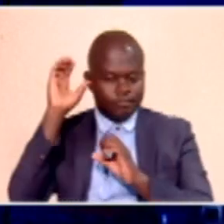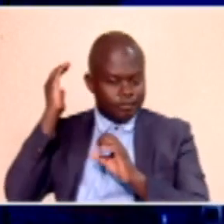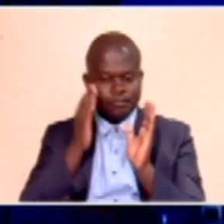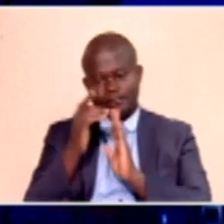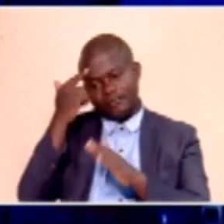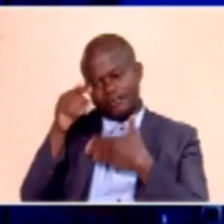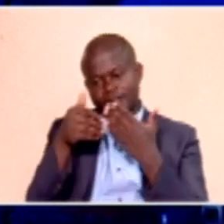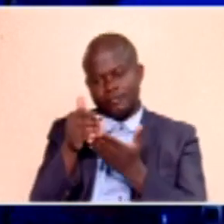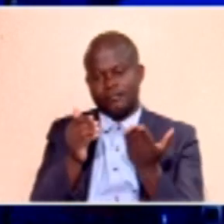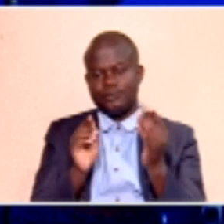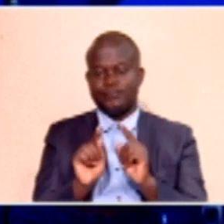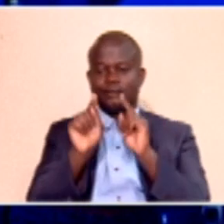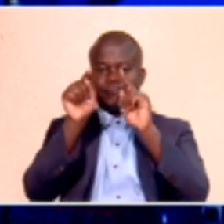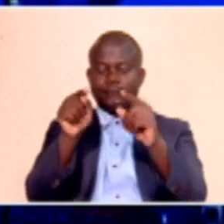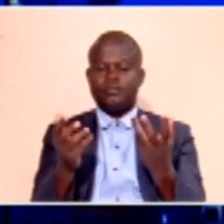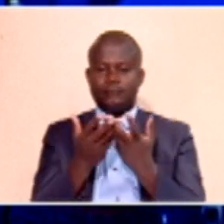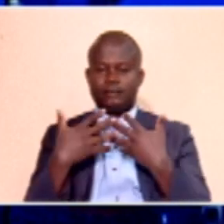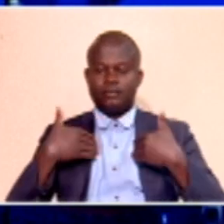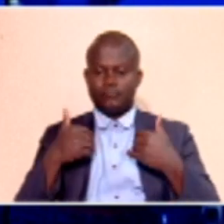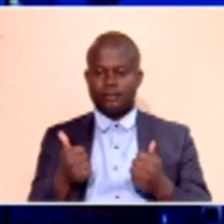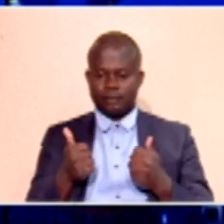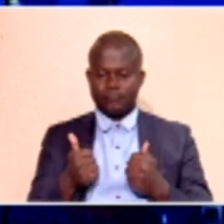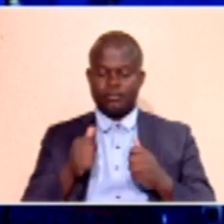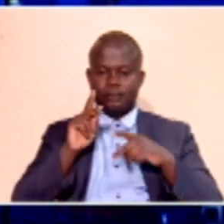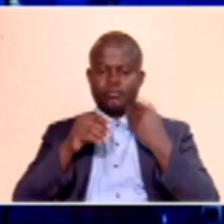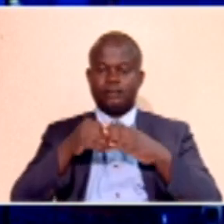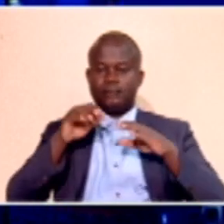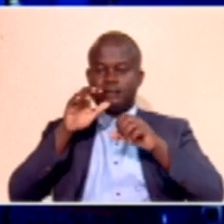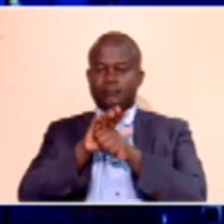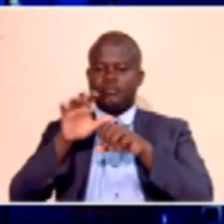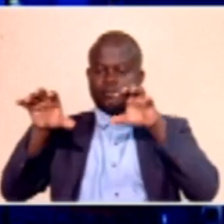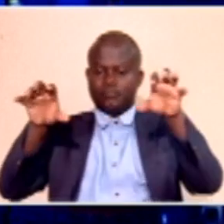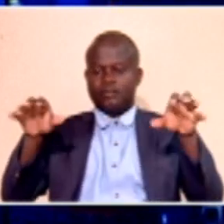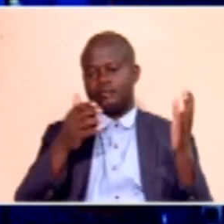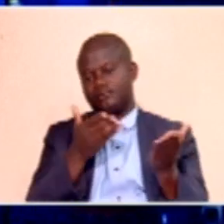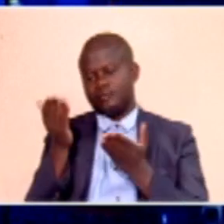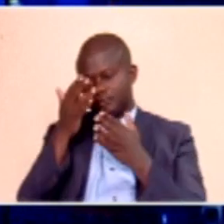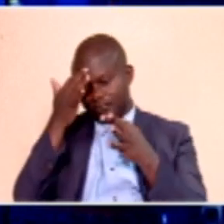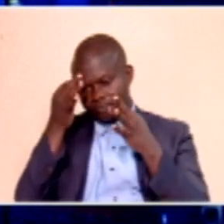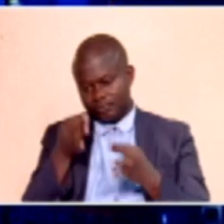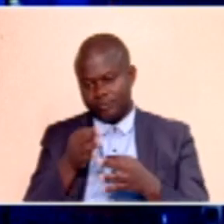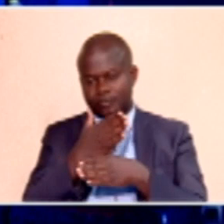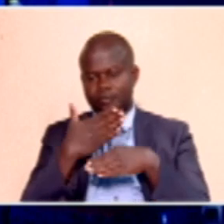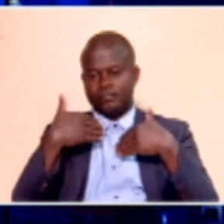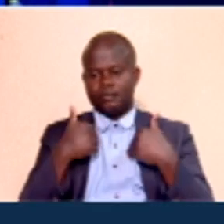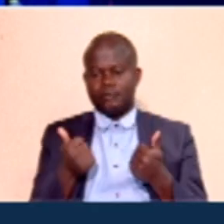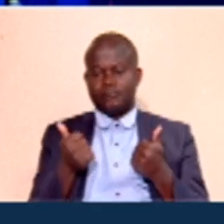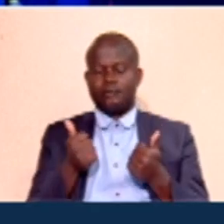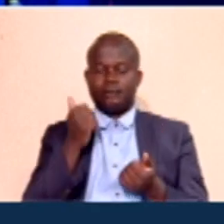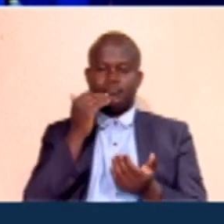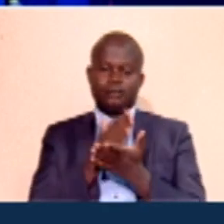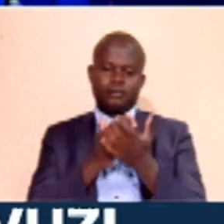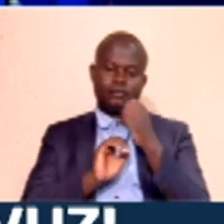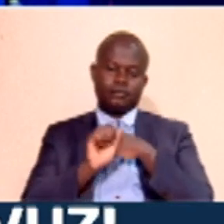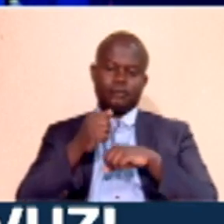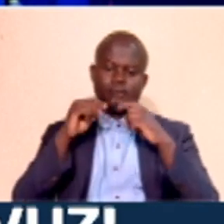twabateguriye, dukomeze amakuru ajyanye n'ubuzima, aho abaturage hirya no hino mu gihugu bakiriye neza icyemezo cya Minisiteri y'Ubuzima cyo guhagarika